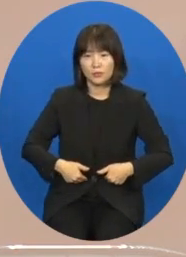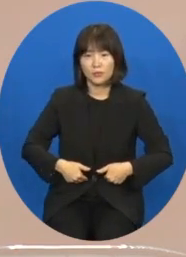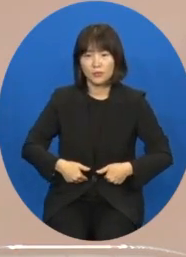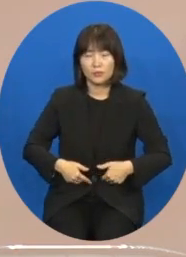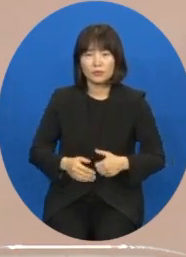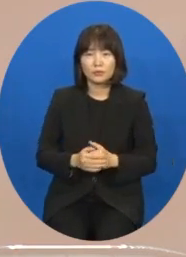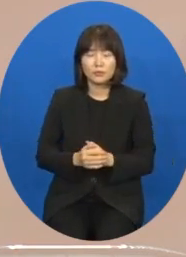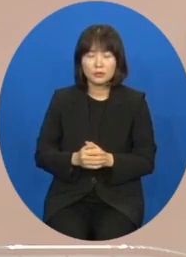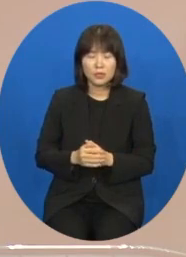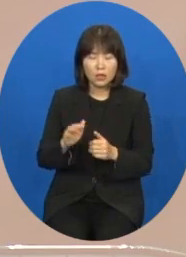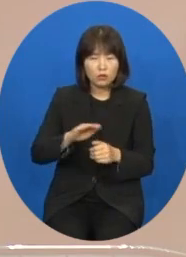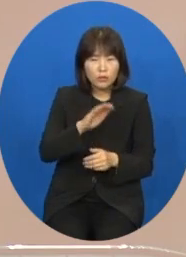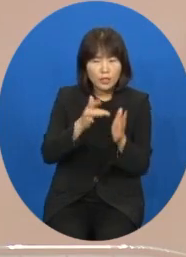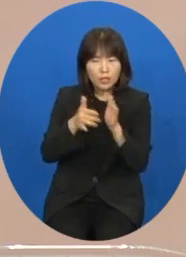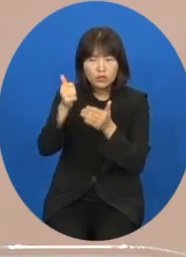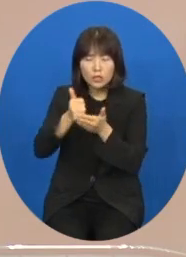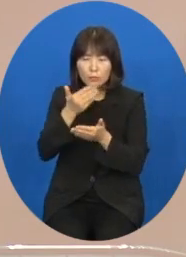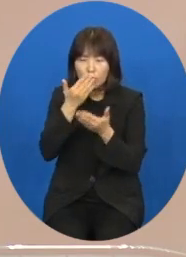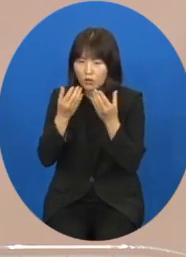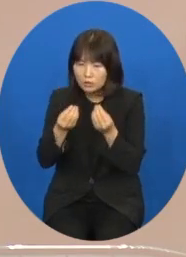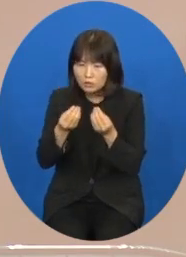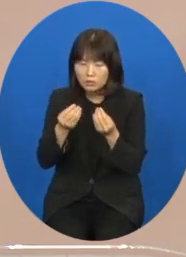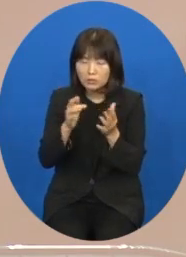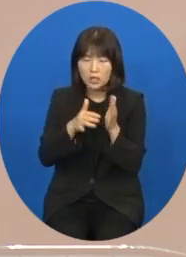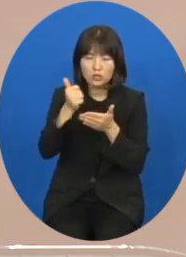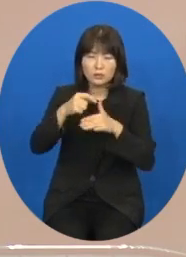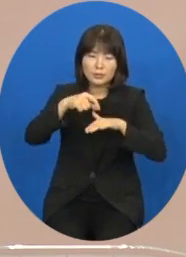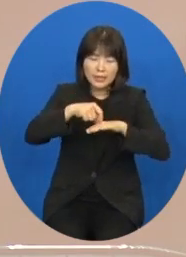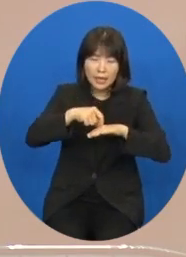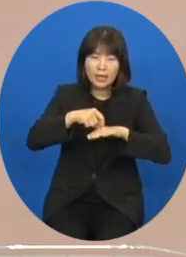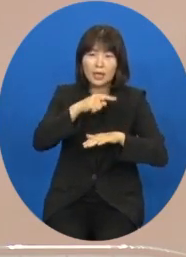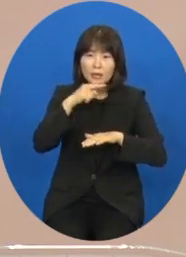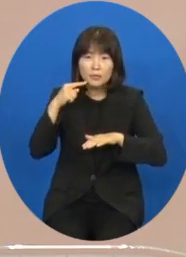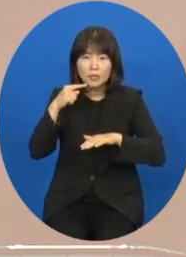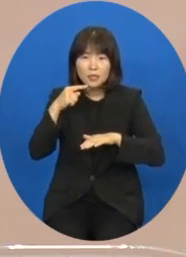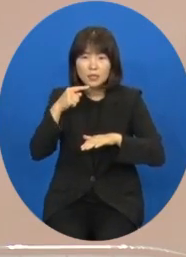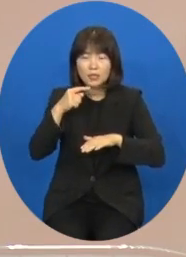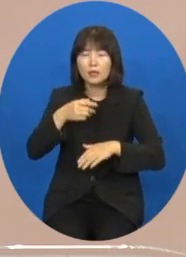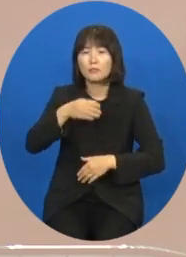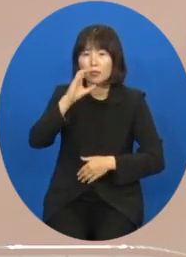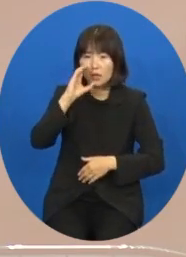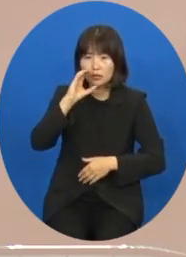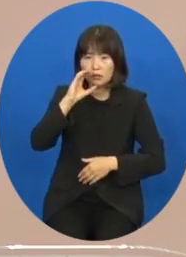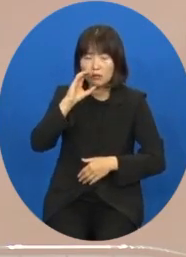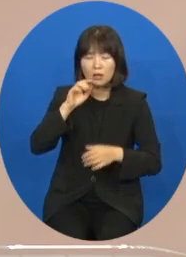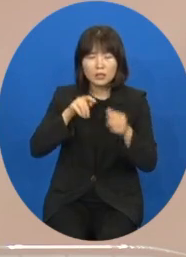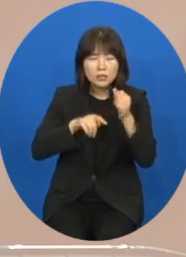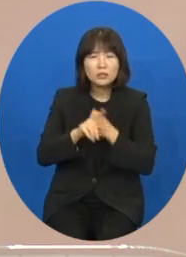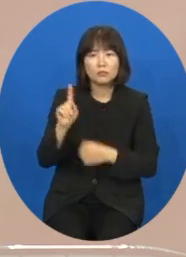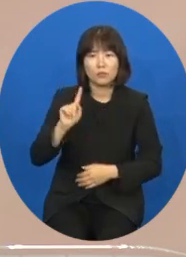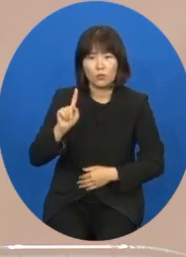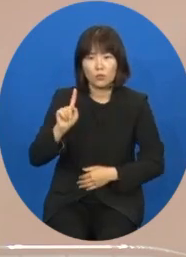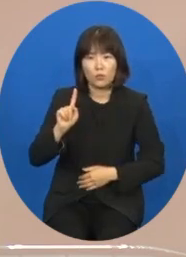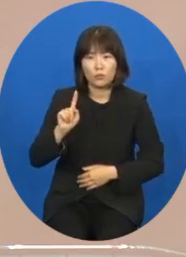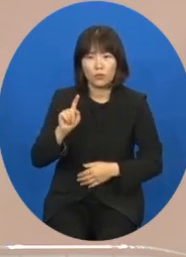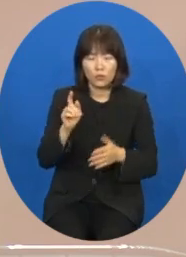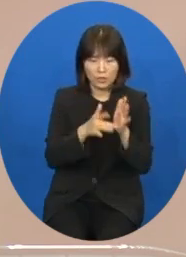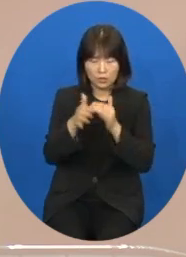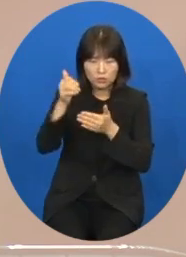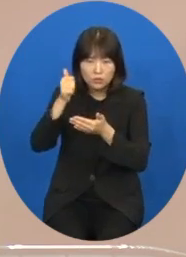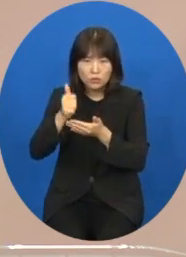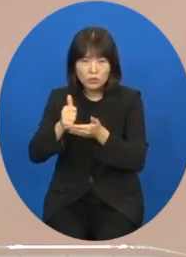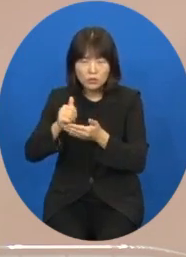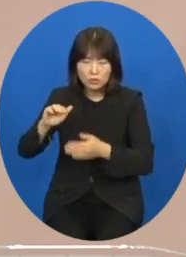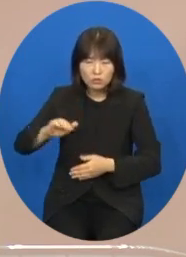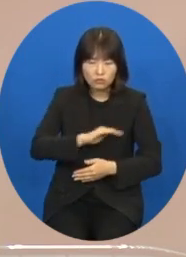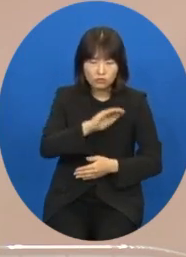우리가 예수님을 먹었다, 예수님의 살을 먹는다, 예수님의 피를 마신다는 게 무슨 의미인지. 예수님께서